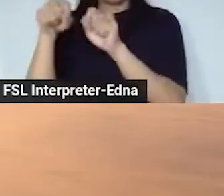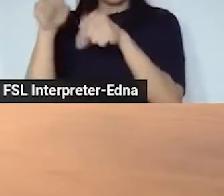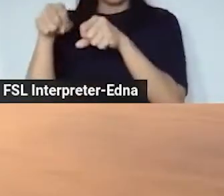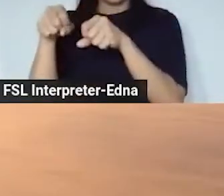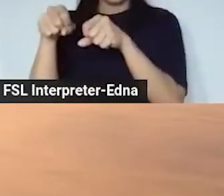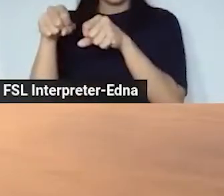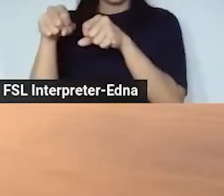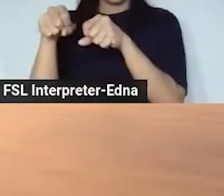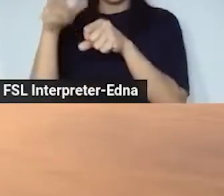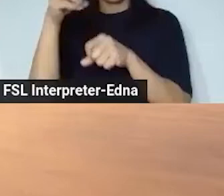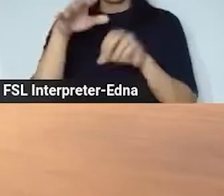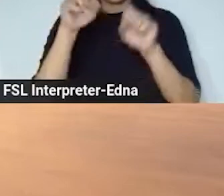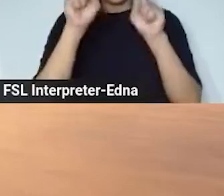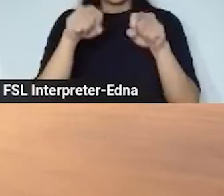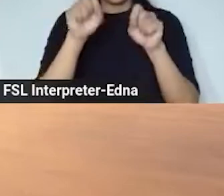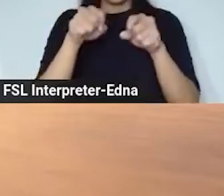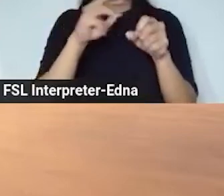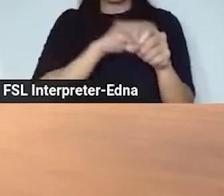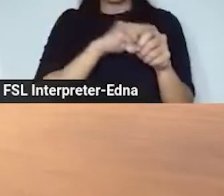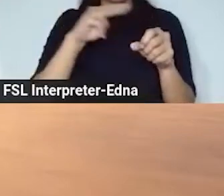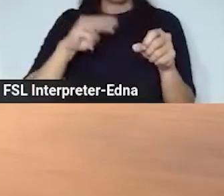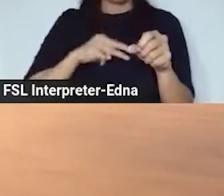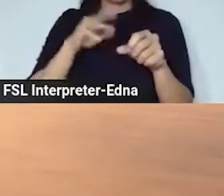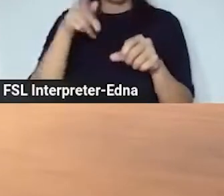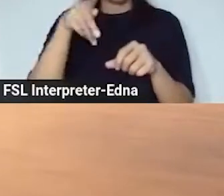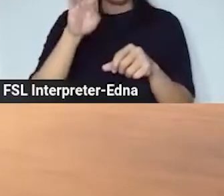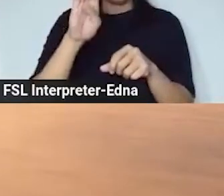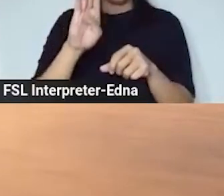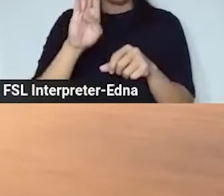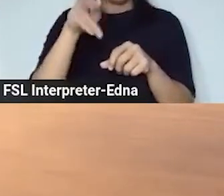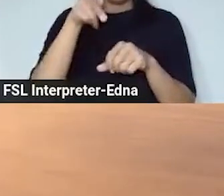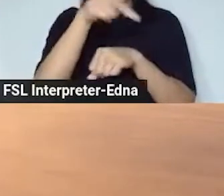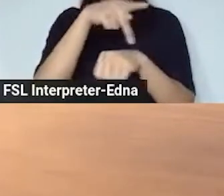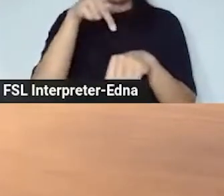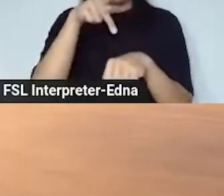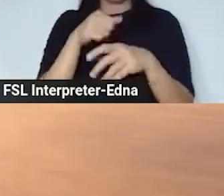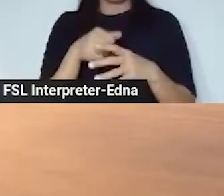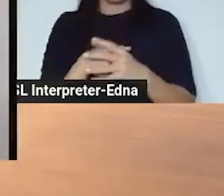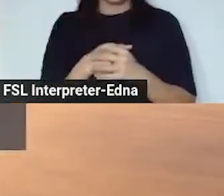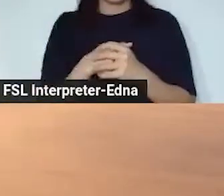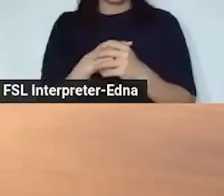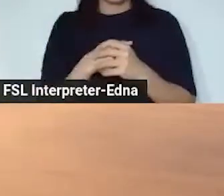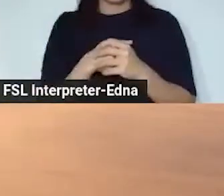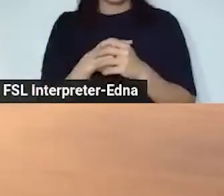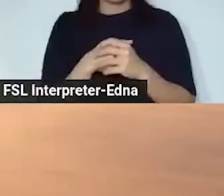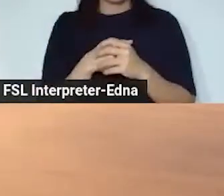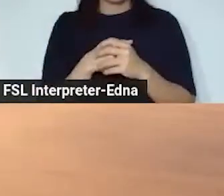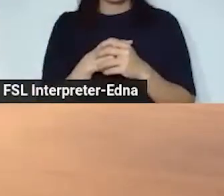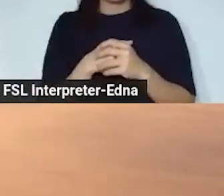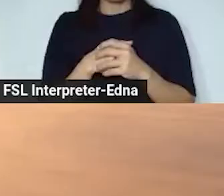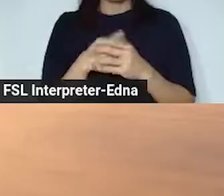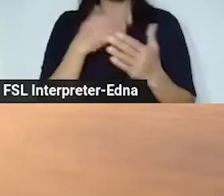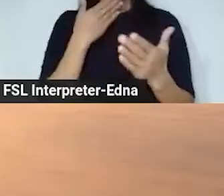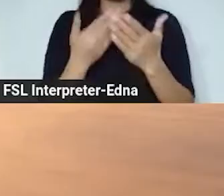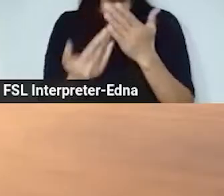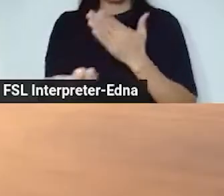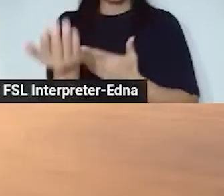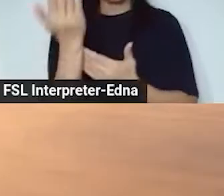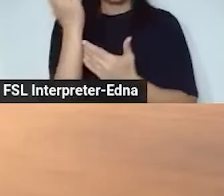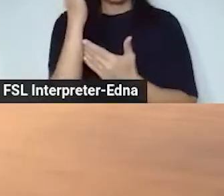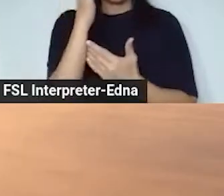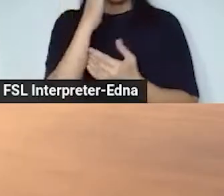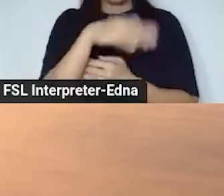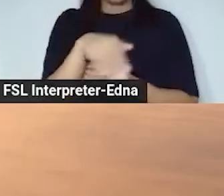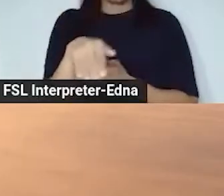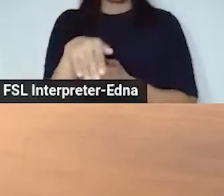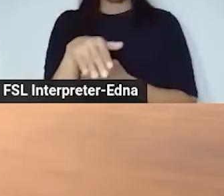God is Able po ay miyembro ng kapisanan ng broadcaster ng Pilipinas. Magandang umaga po, gabi at